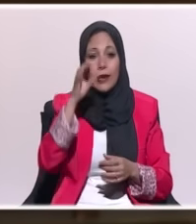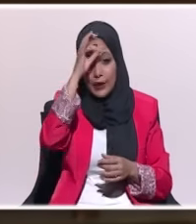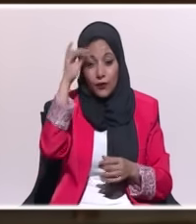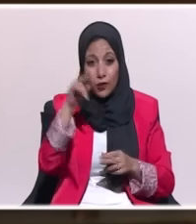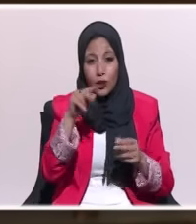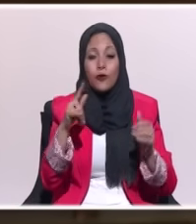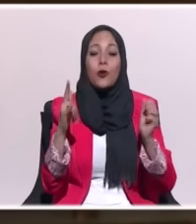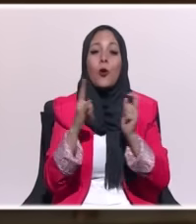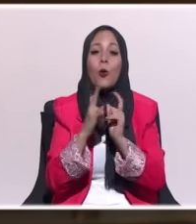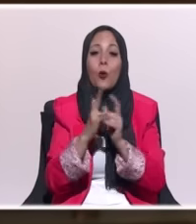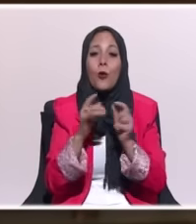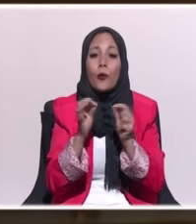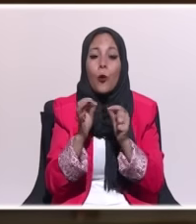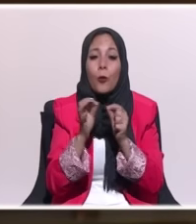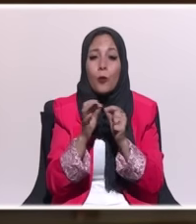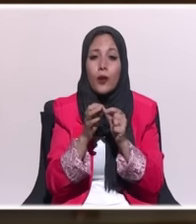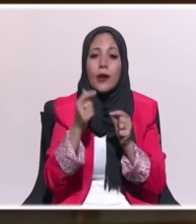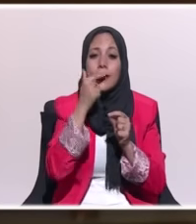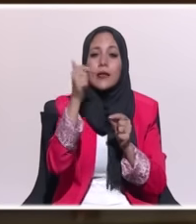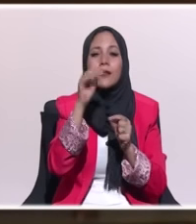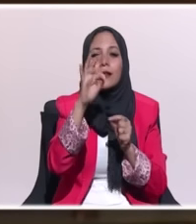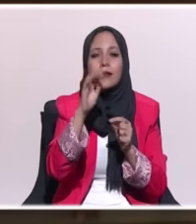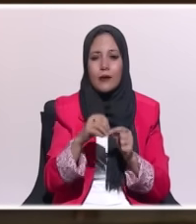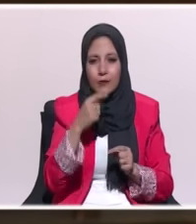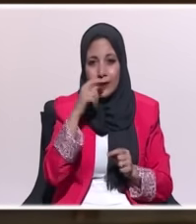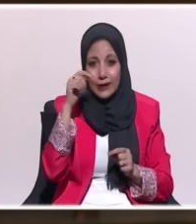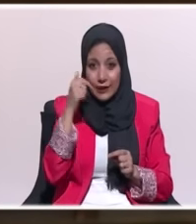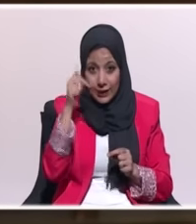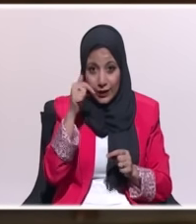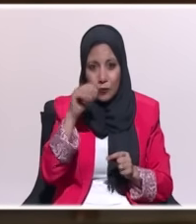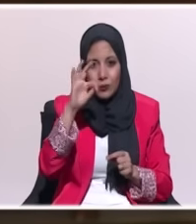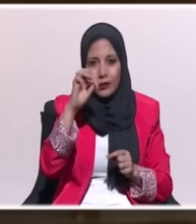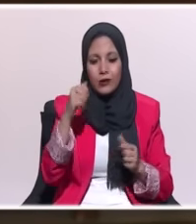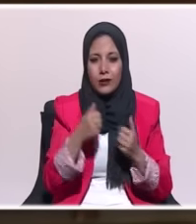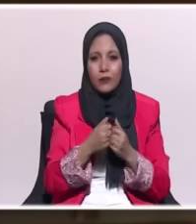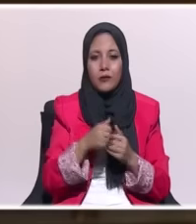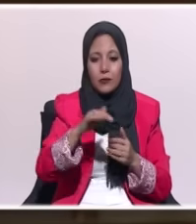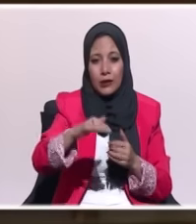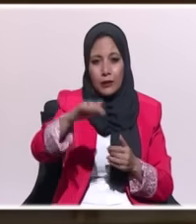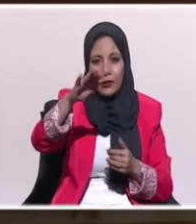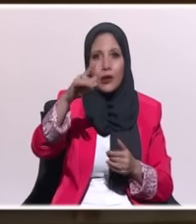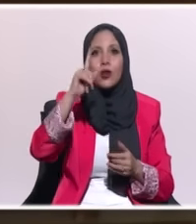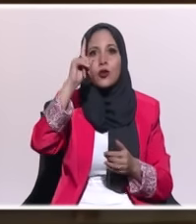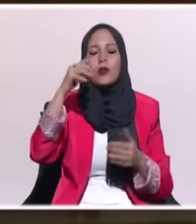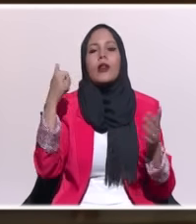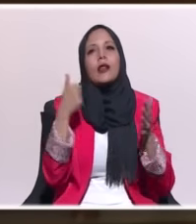حب امتد 36 سنه من المهد ان شاء الله الى